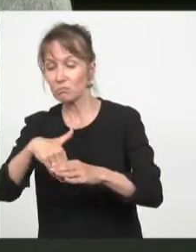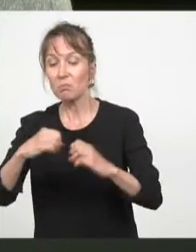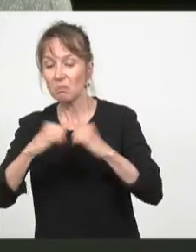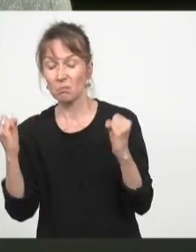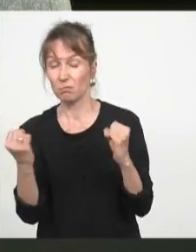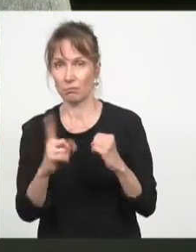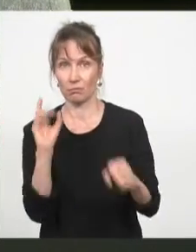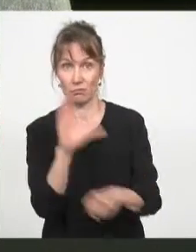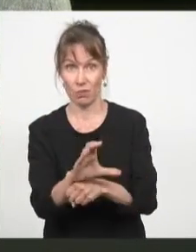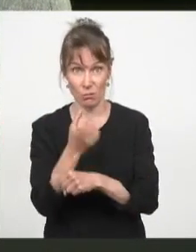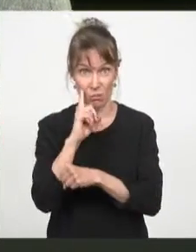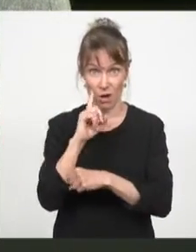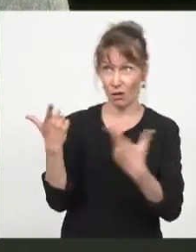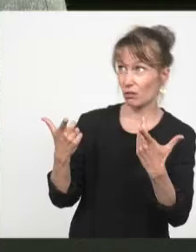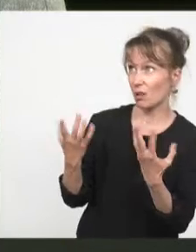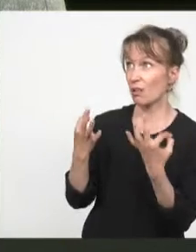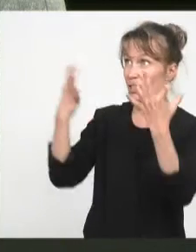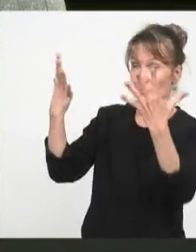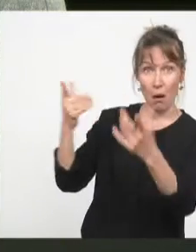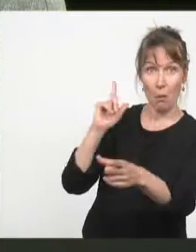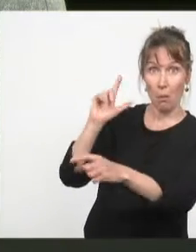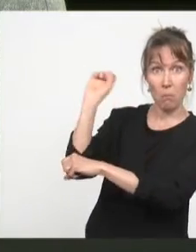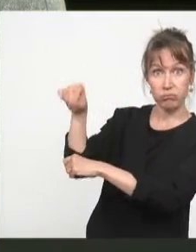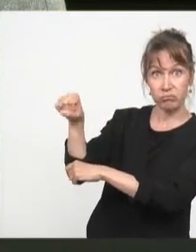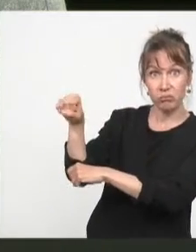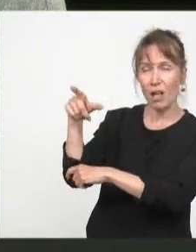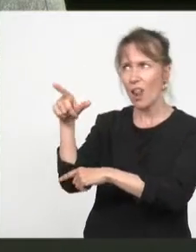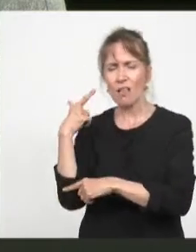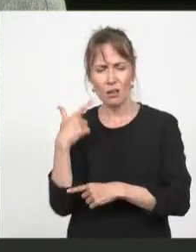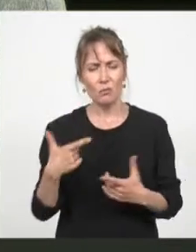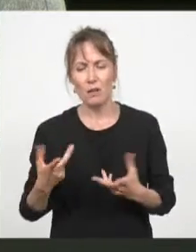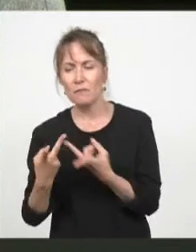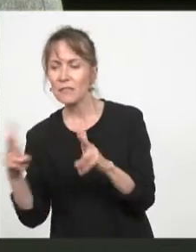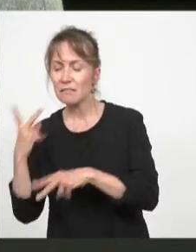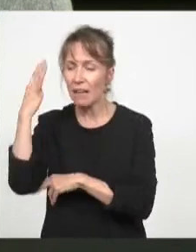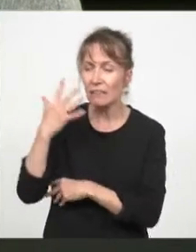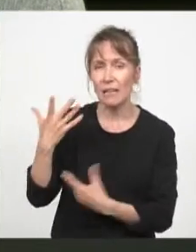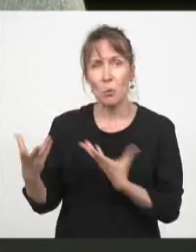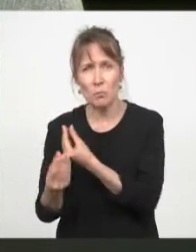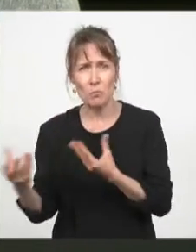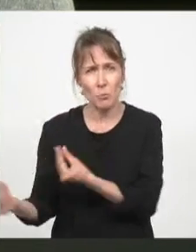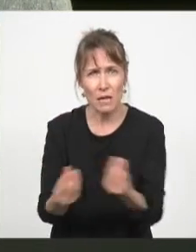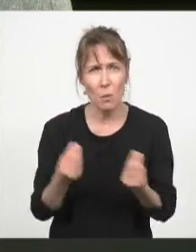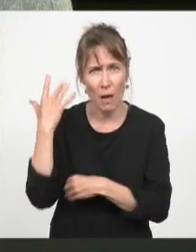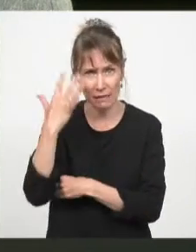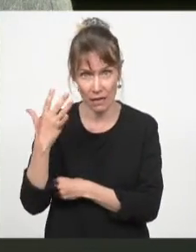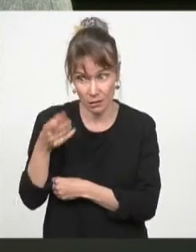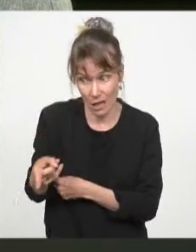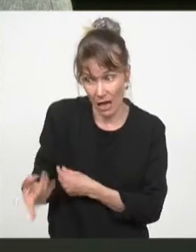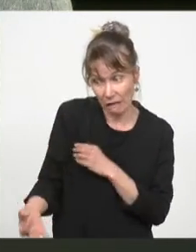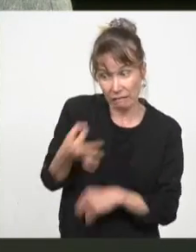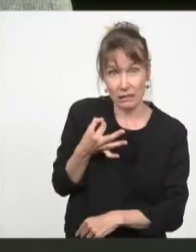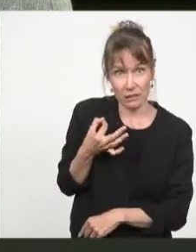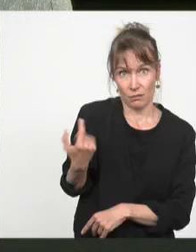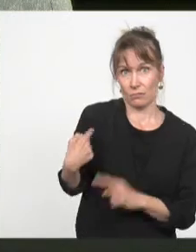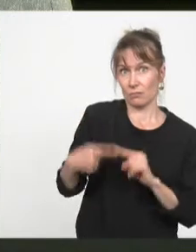des enjeux climatiques et ne répond pas de manière satisfaisante aux inquiétudes exprimées et par les communes et la population lors de la consultation